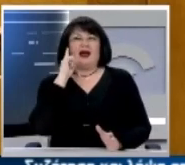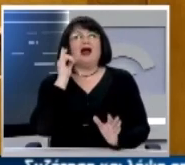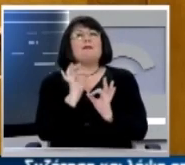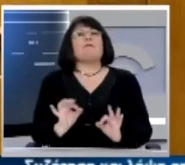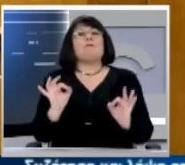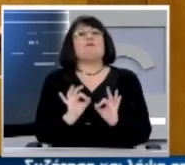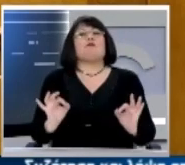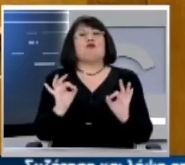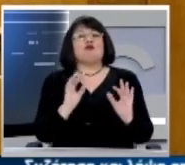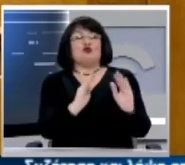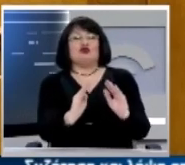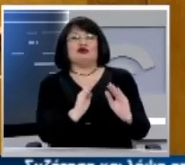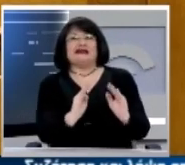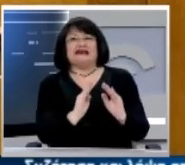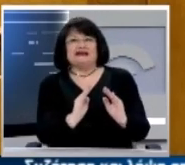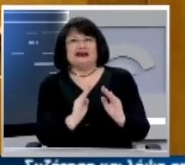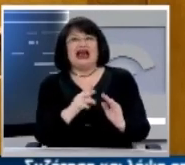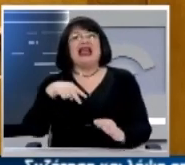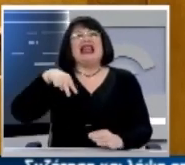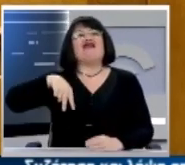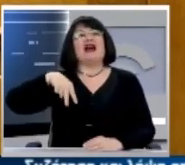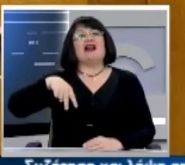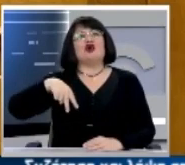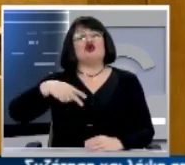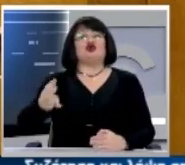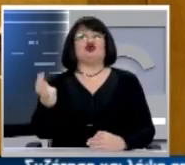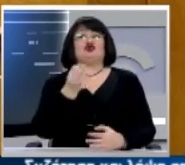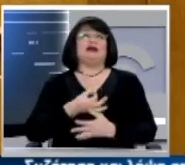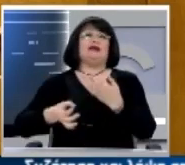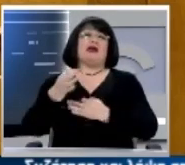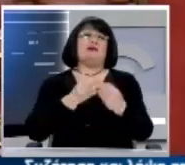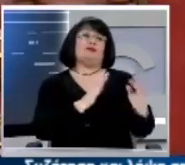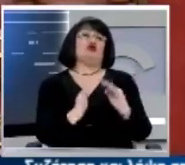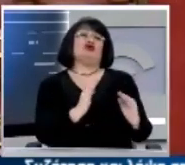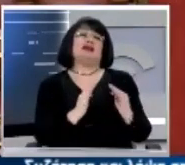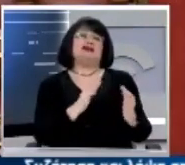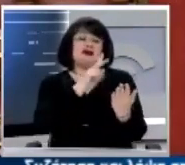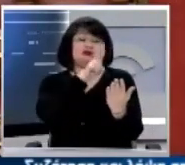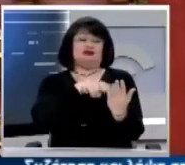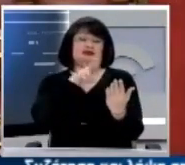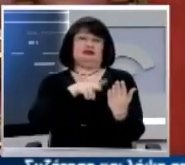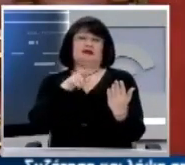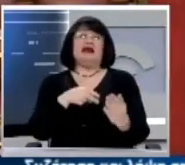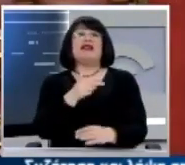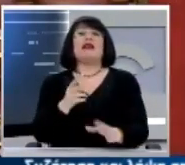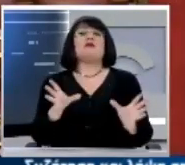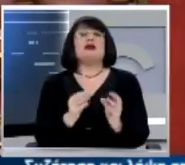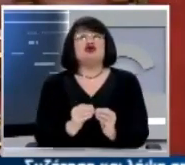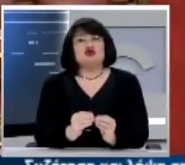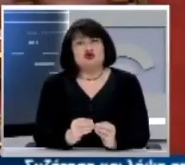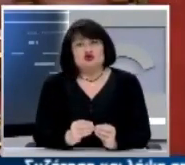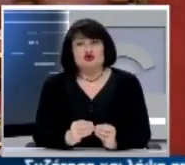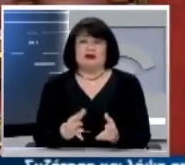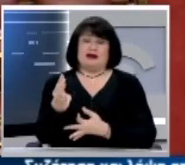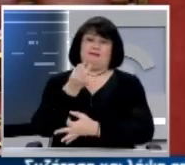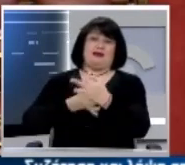προετοιμάσει την υπεράσπισή του ο κύριος Λιβανός, την οποία ήρθε εδώ και μας την ανέγνωσε σε σχέση με το